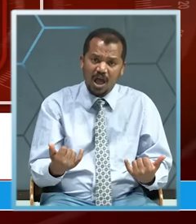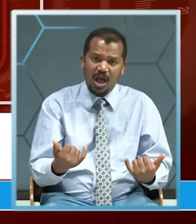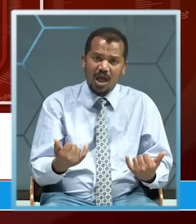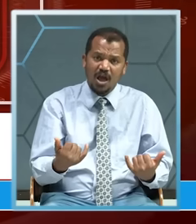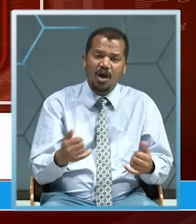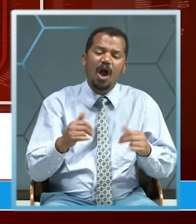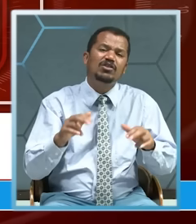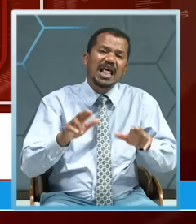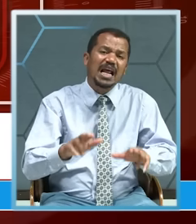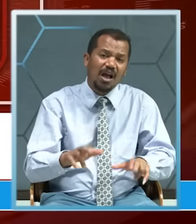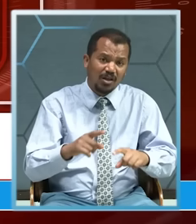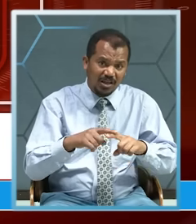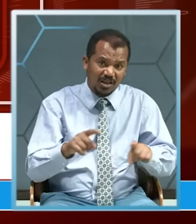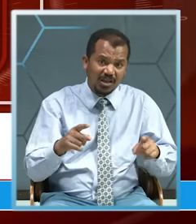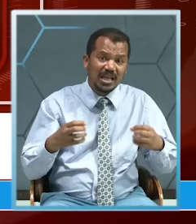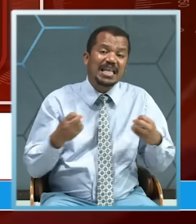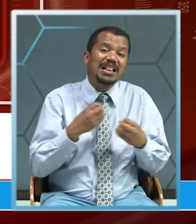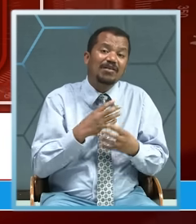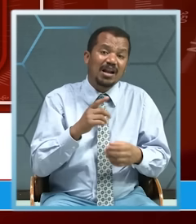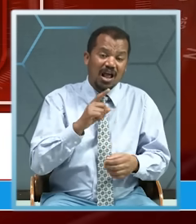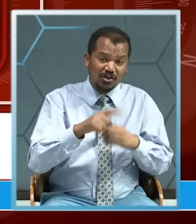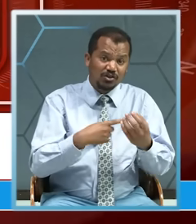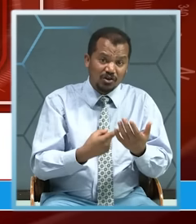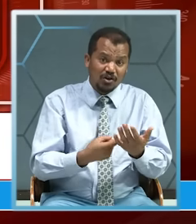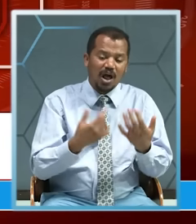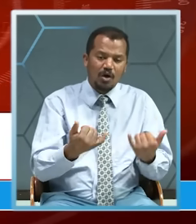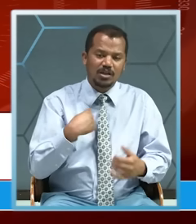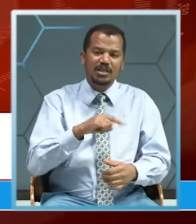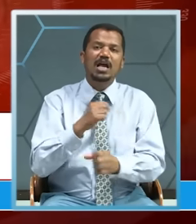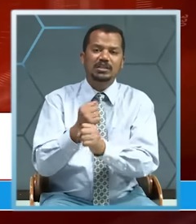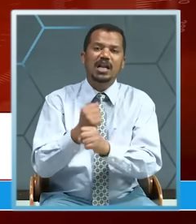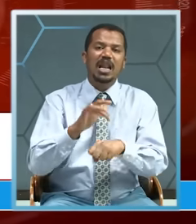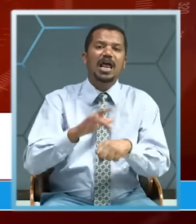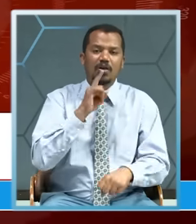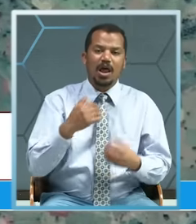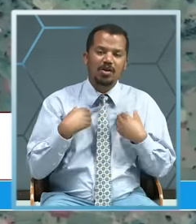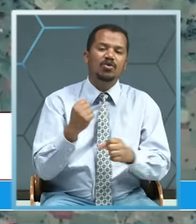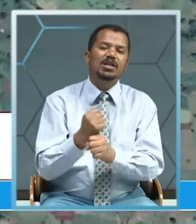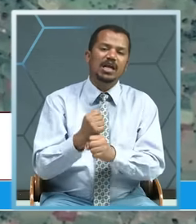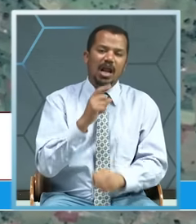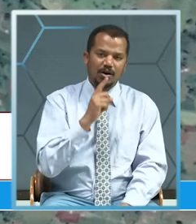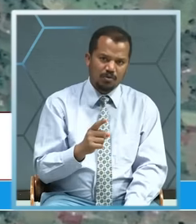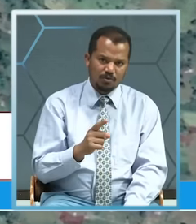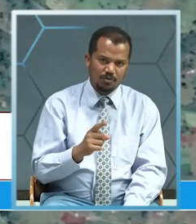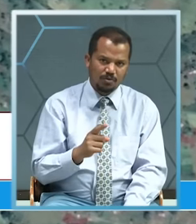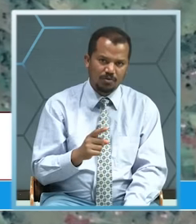አሁን ተረጋግቷል ግን ያው እየተሰራ ስለሆነ ስራ ላይ ነን አሁንም እየተሰራ ነው።